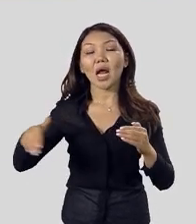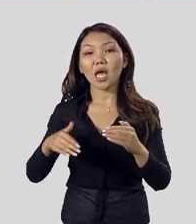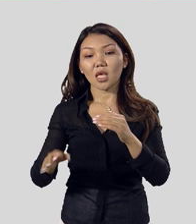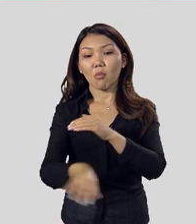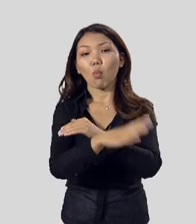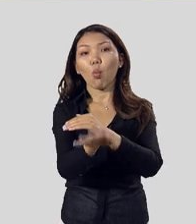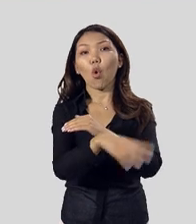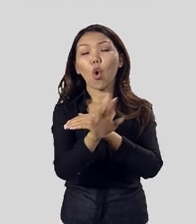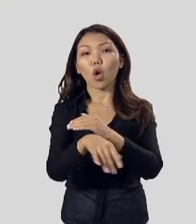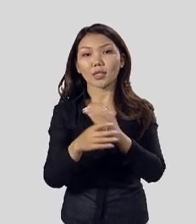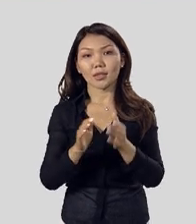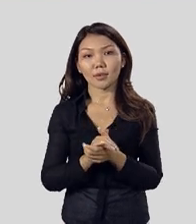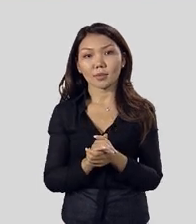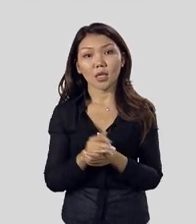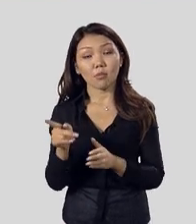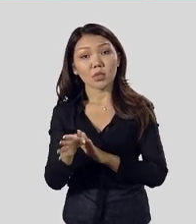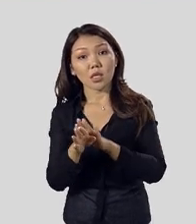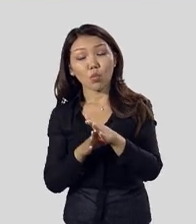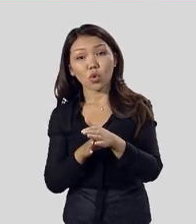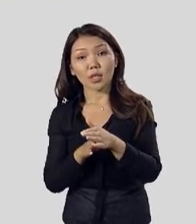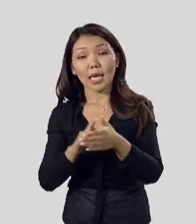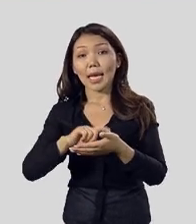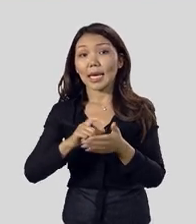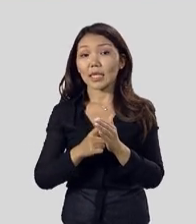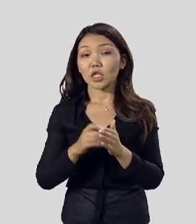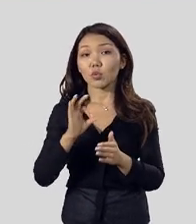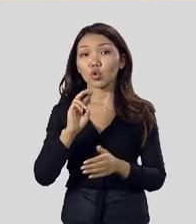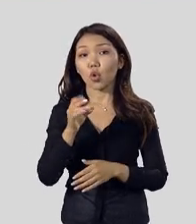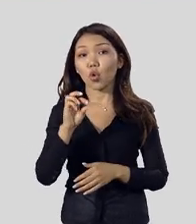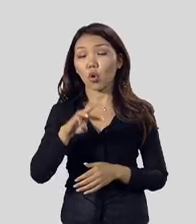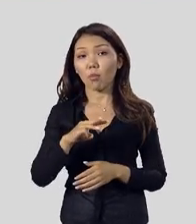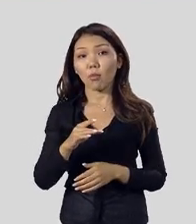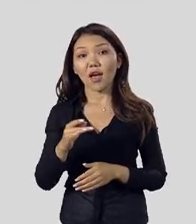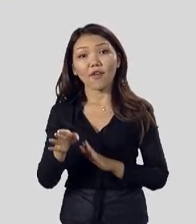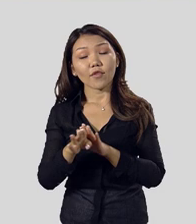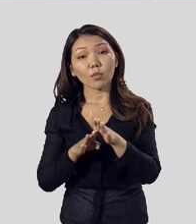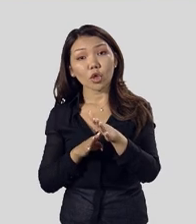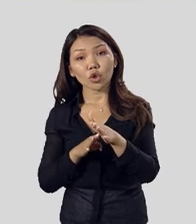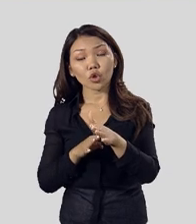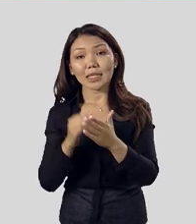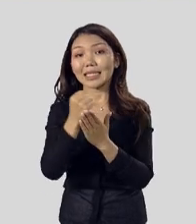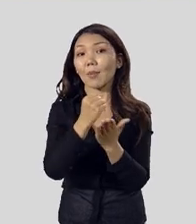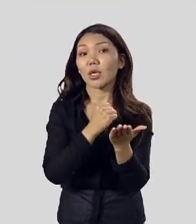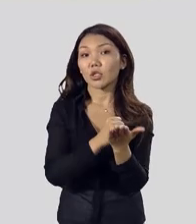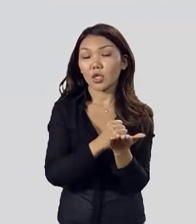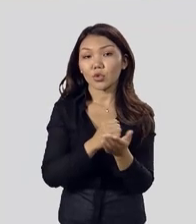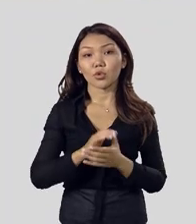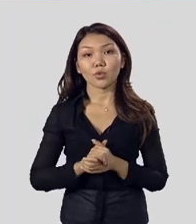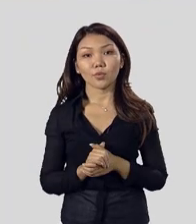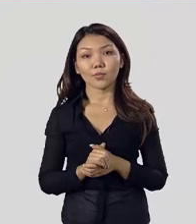растений и вакуоли заполнены клеточным соком который выполняет запасающих функцию